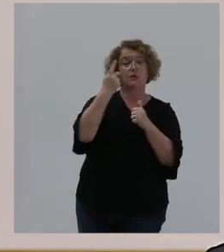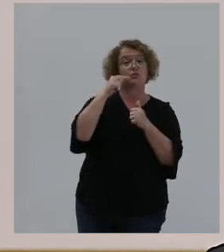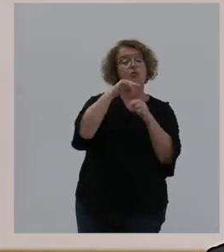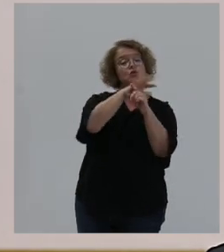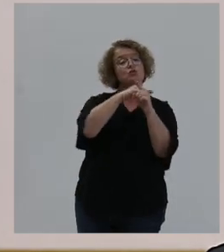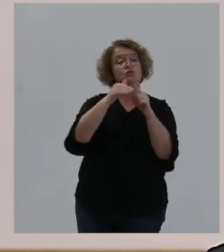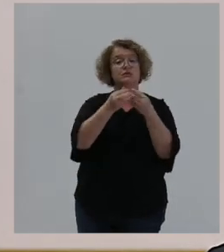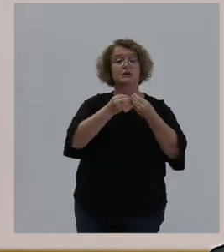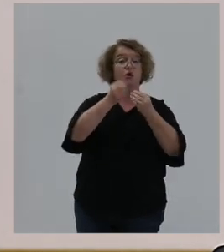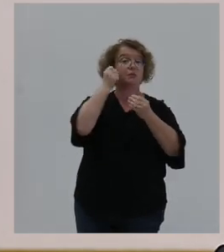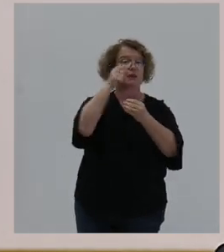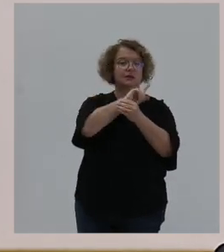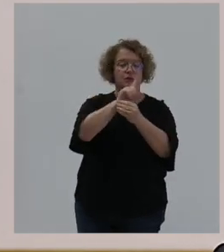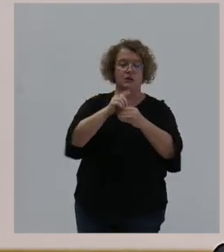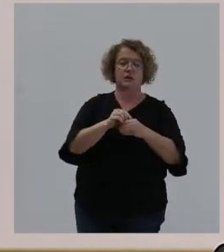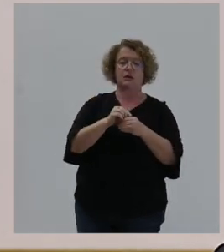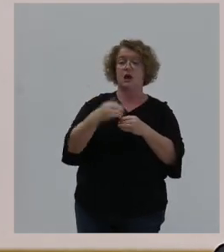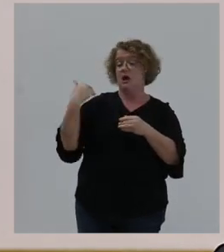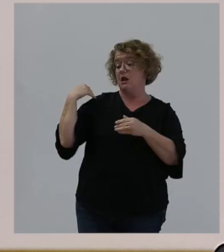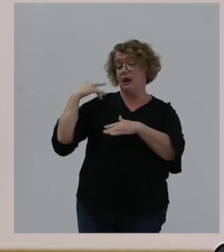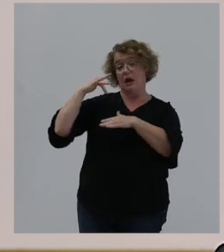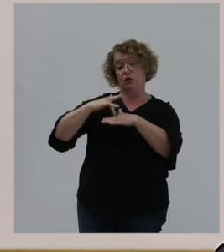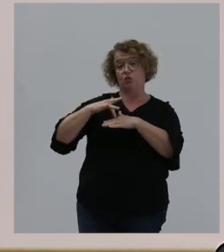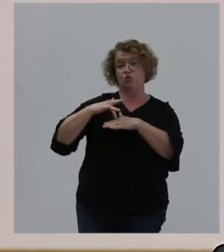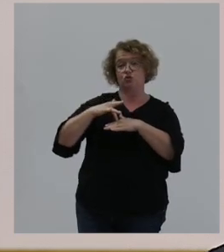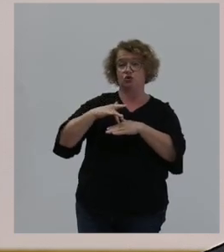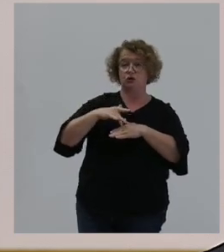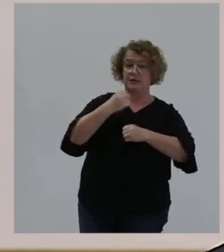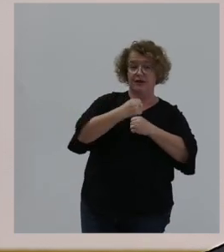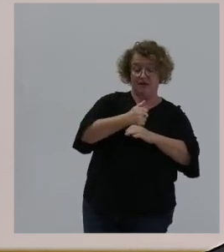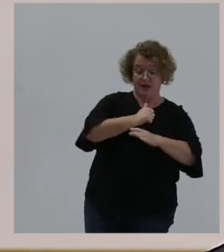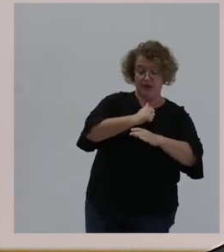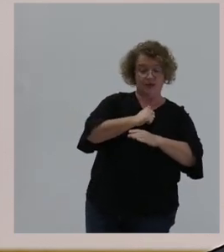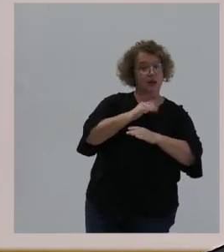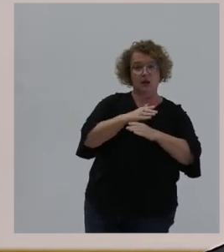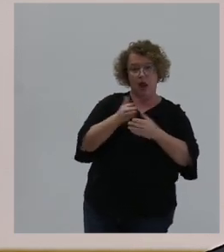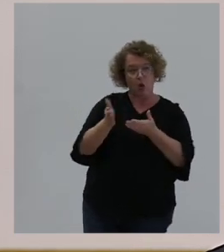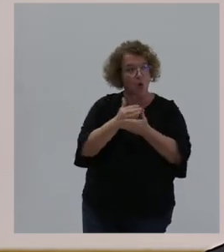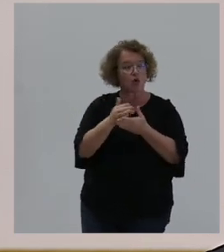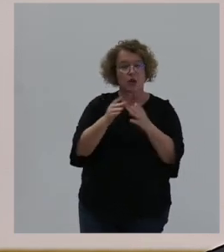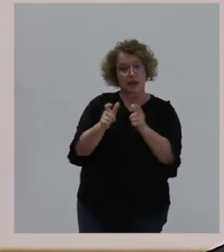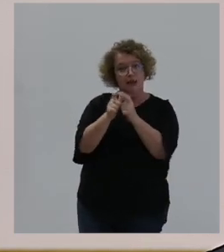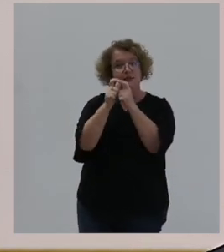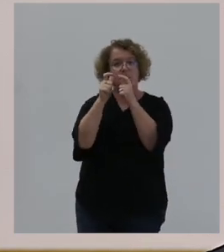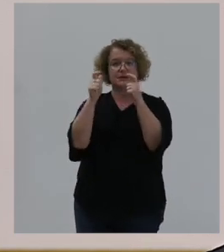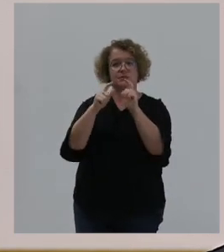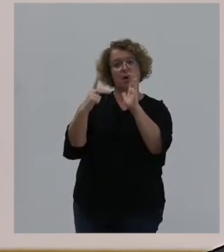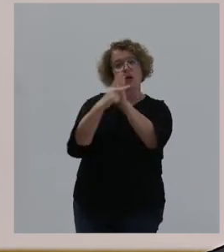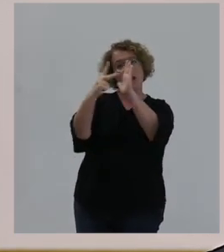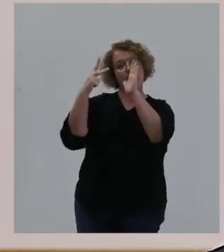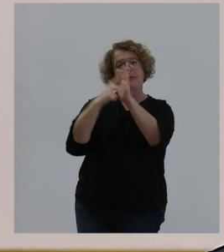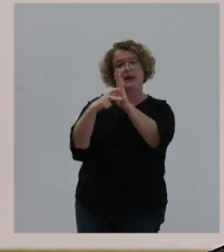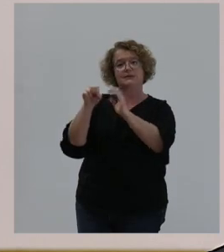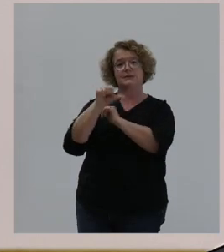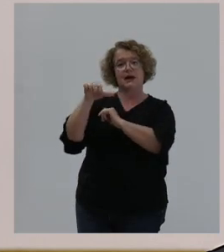pas de ma part. Durant le mandat, on est passé d'une pratique individuelle à une orientation d'établissement. Le label SAPS a